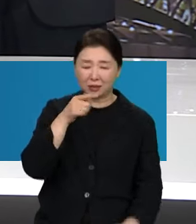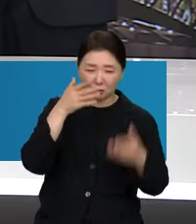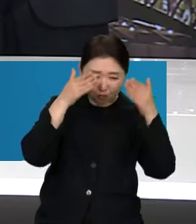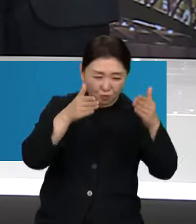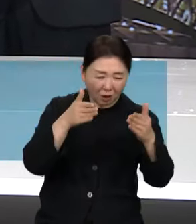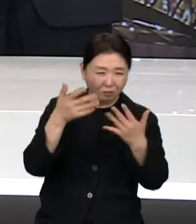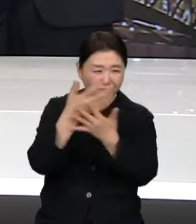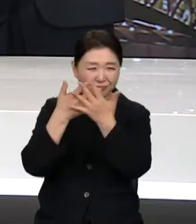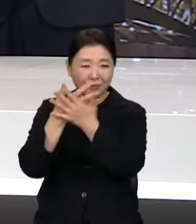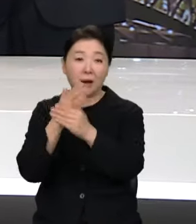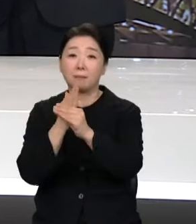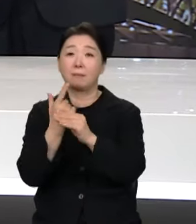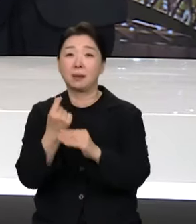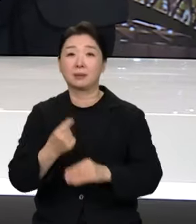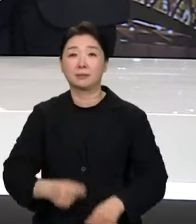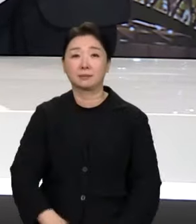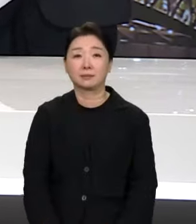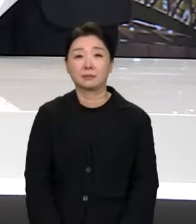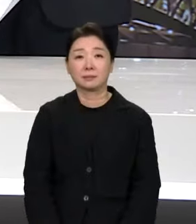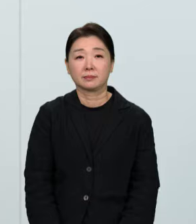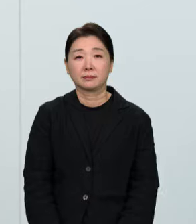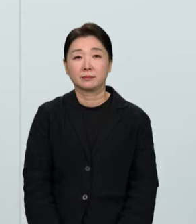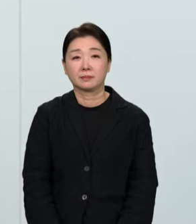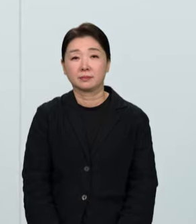있다고 주장했습니다. 김도훈 기자입니다.